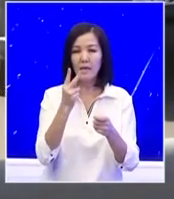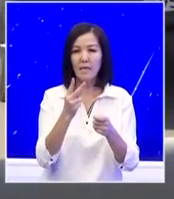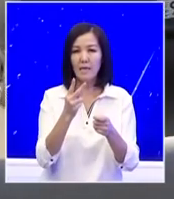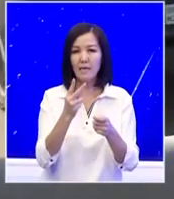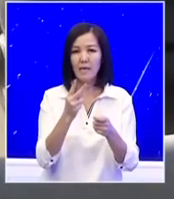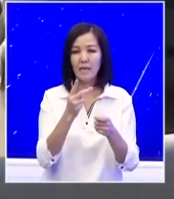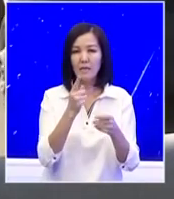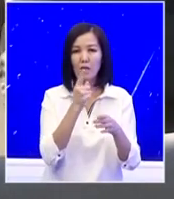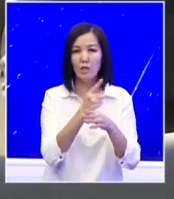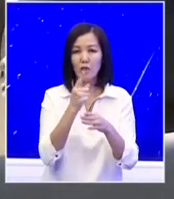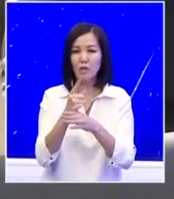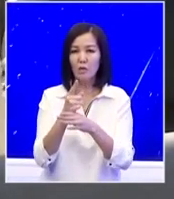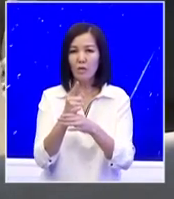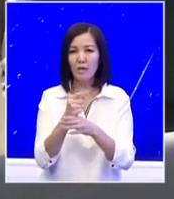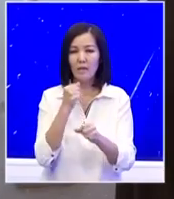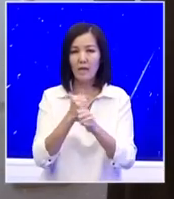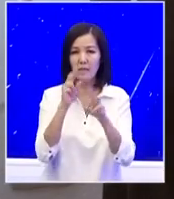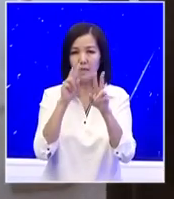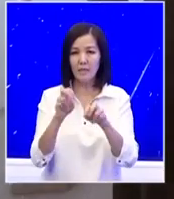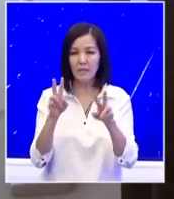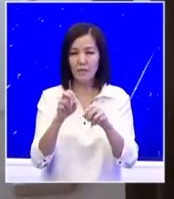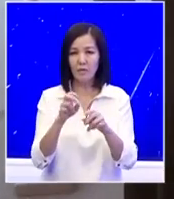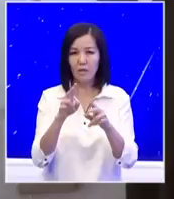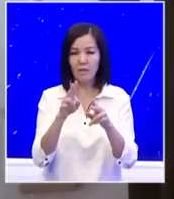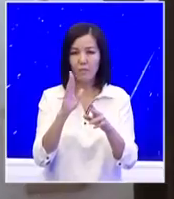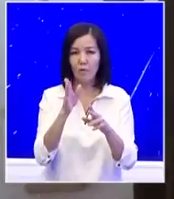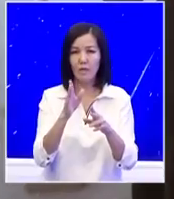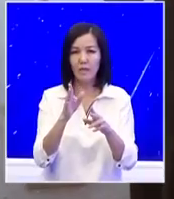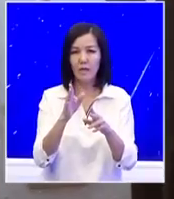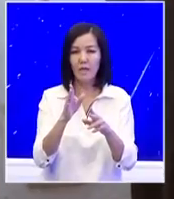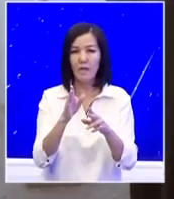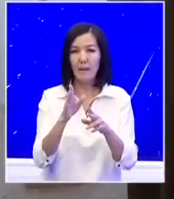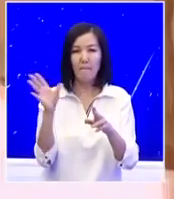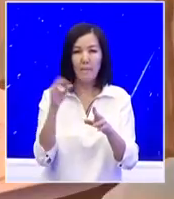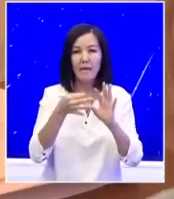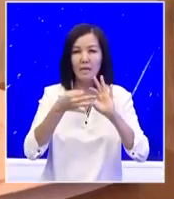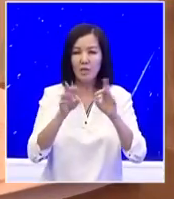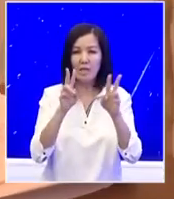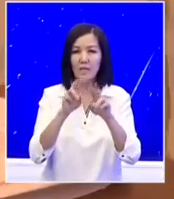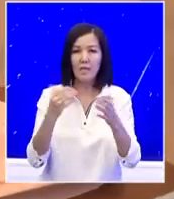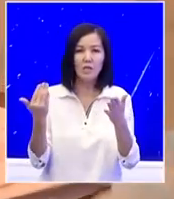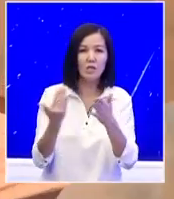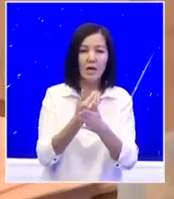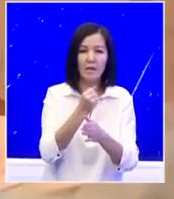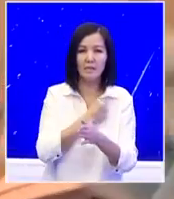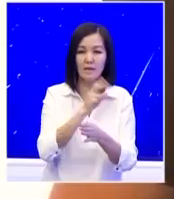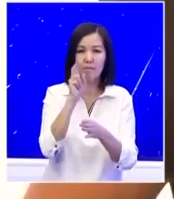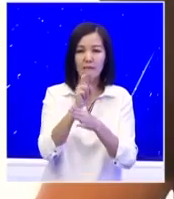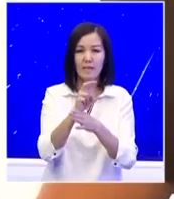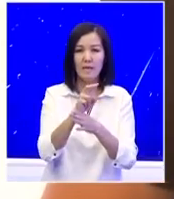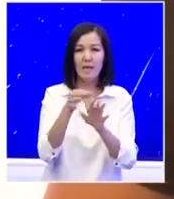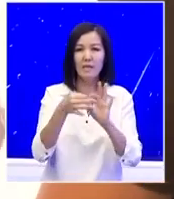шектеу бекетіндегі қатаң тексеруден өтуге мәжбүр. Мұнда ешкімді көзден таса қылмау үшін жаңа келген сарбаздар